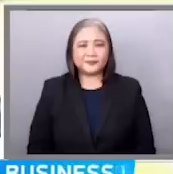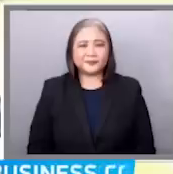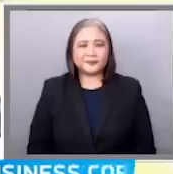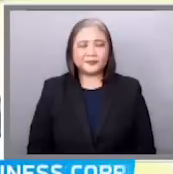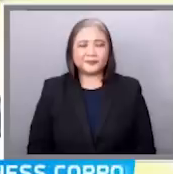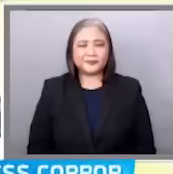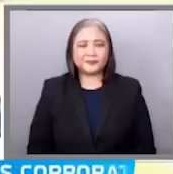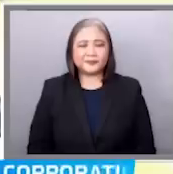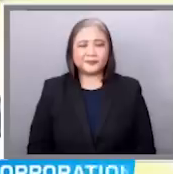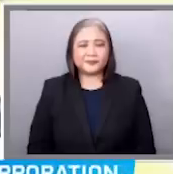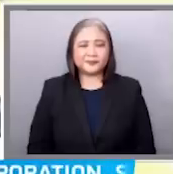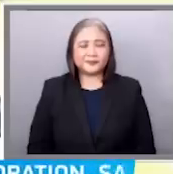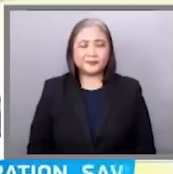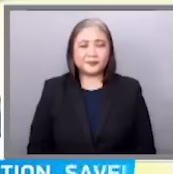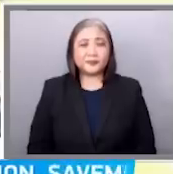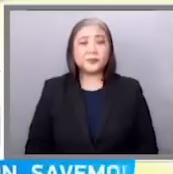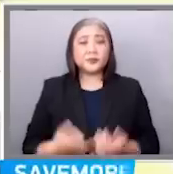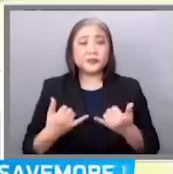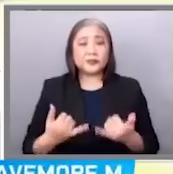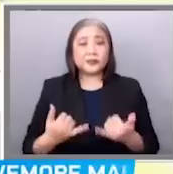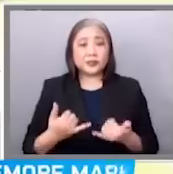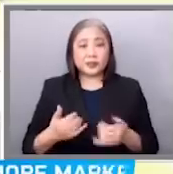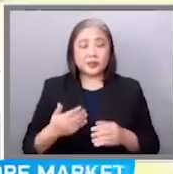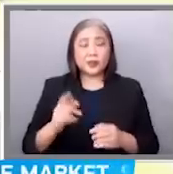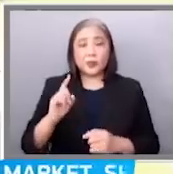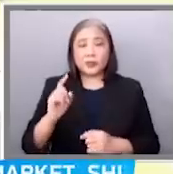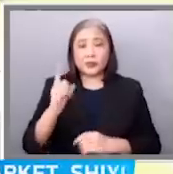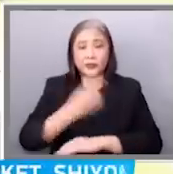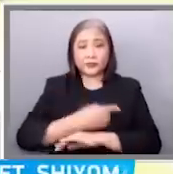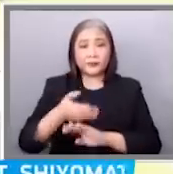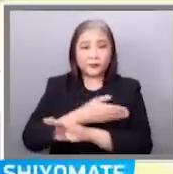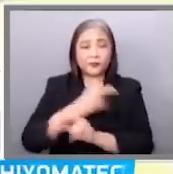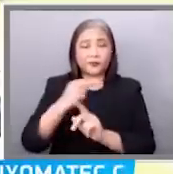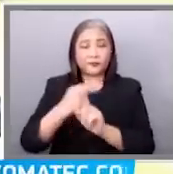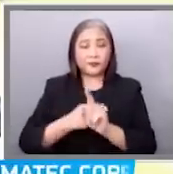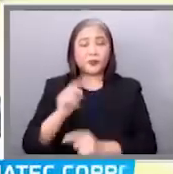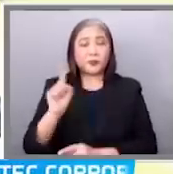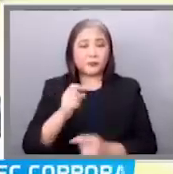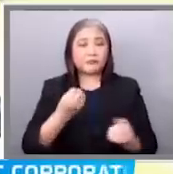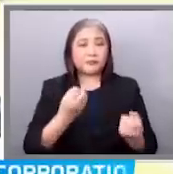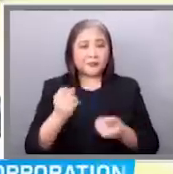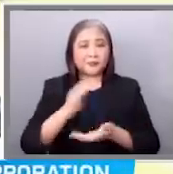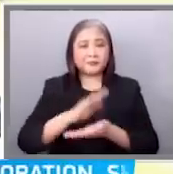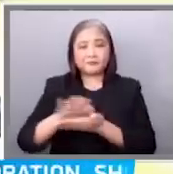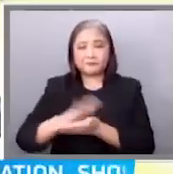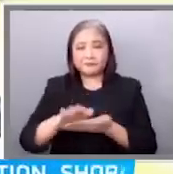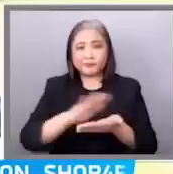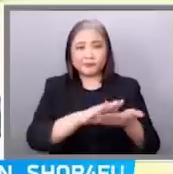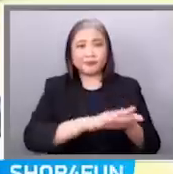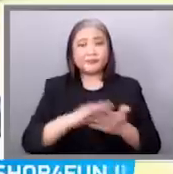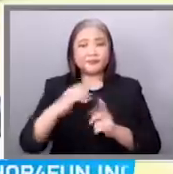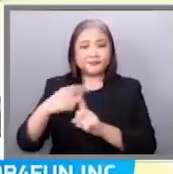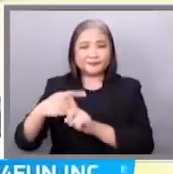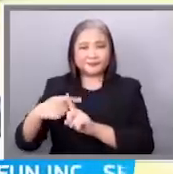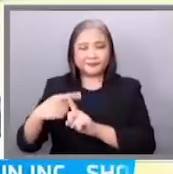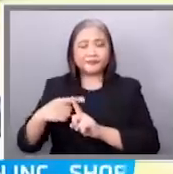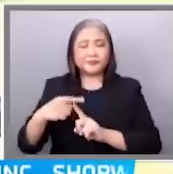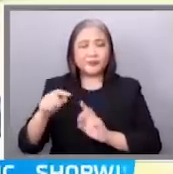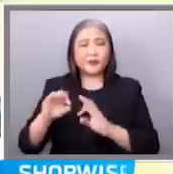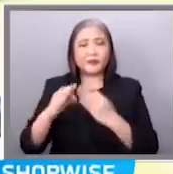Rafi, ngayong bisperas ng undas, mas dumami na ang naglilinis sa mga puntod ng kanilang mga yumaong mahal sa buhay.